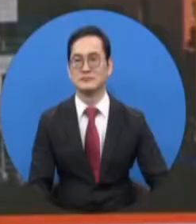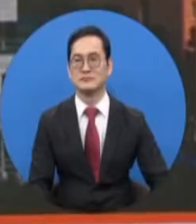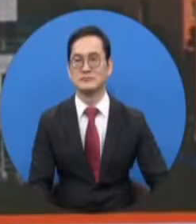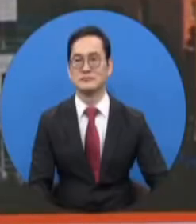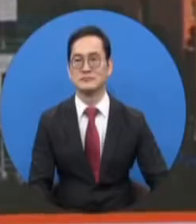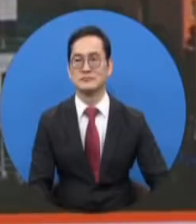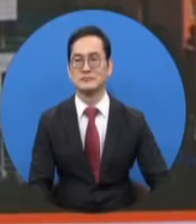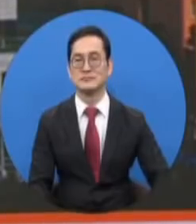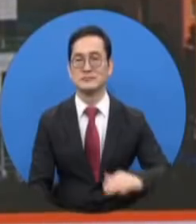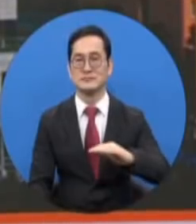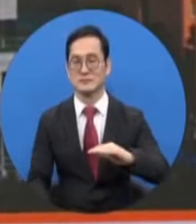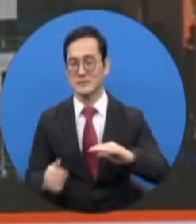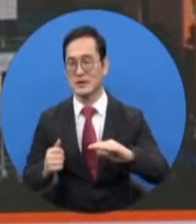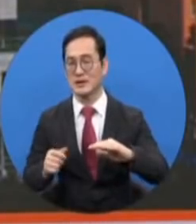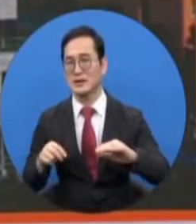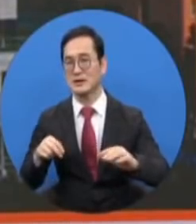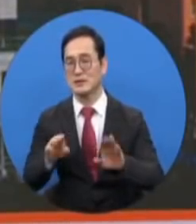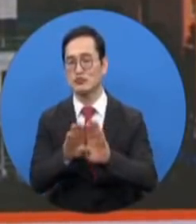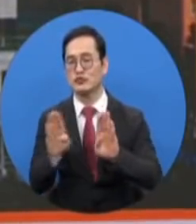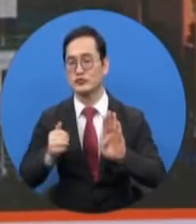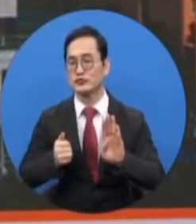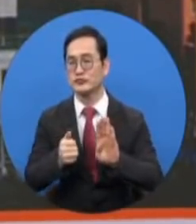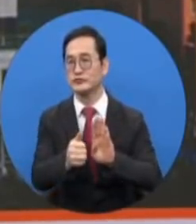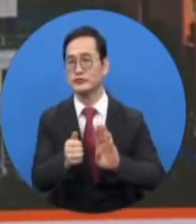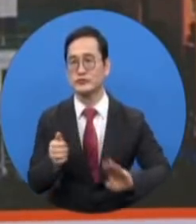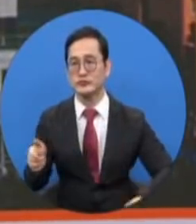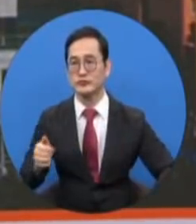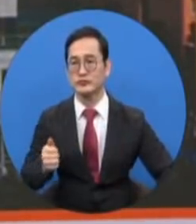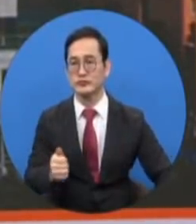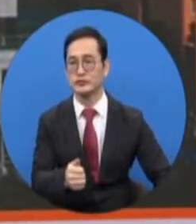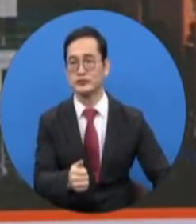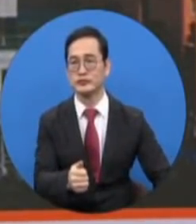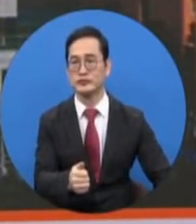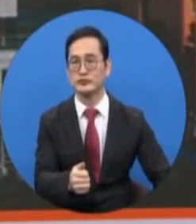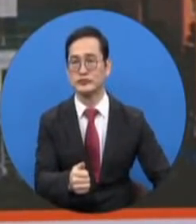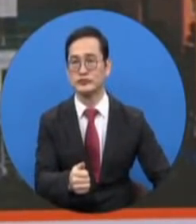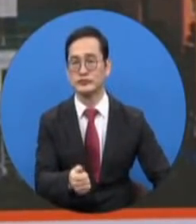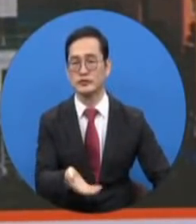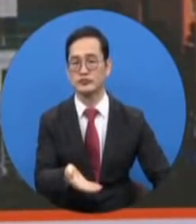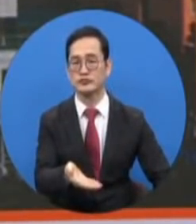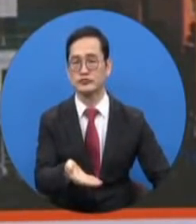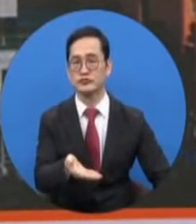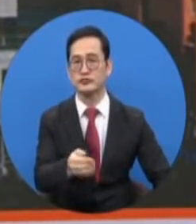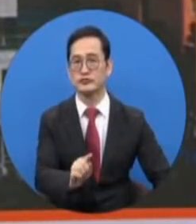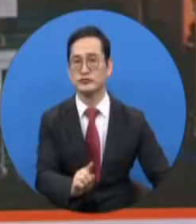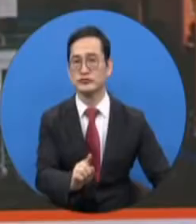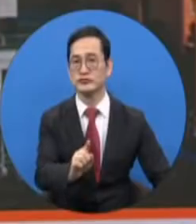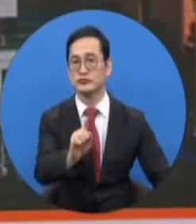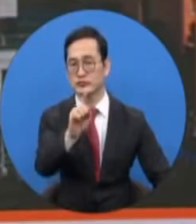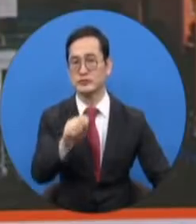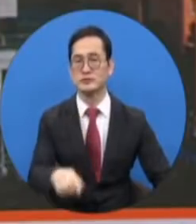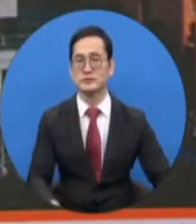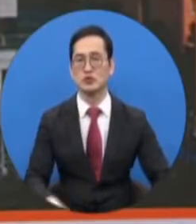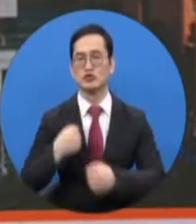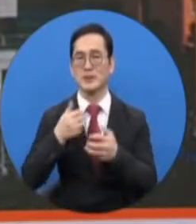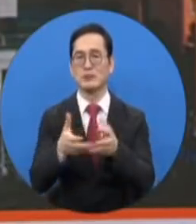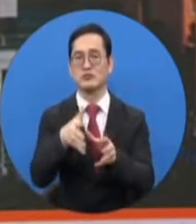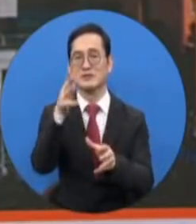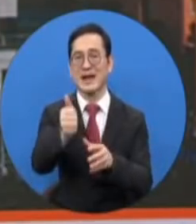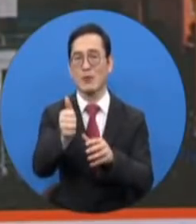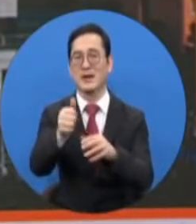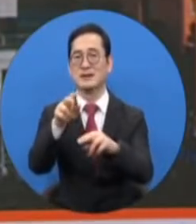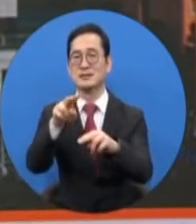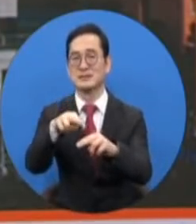입구이고 요 앞이 연병장이 있습니다. 정문으로 들어가서 장관 집무실을 대통령 집무실로 사용할